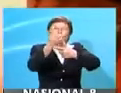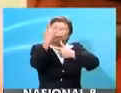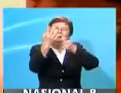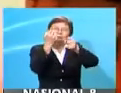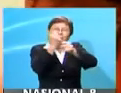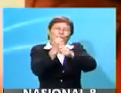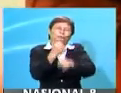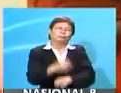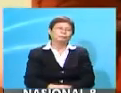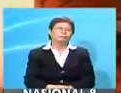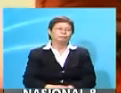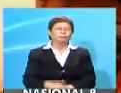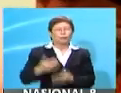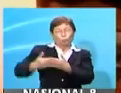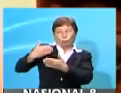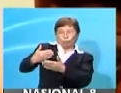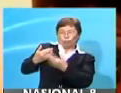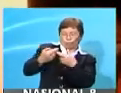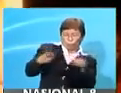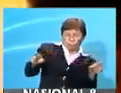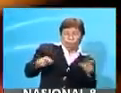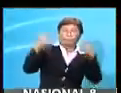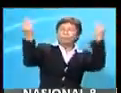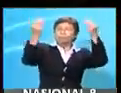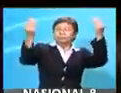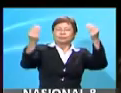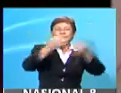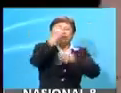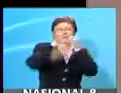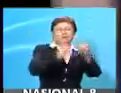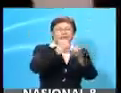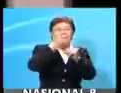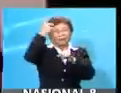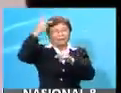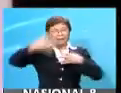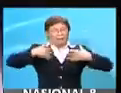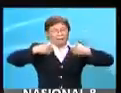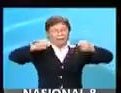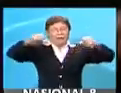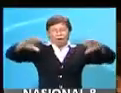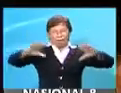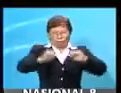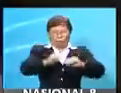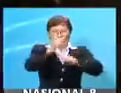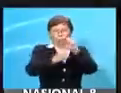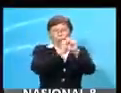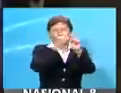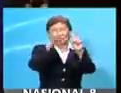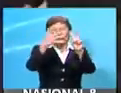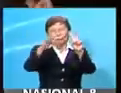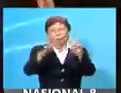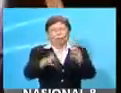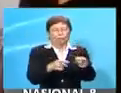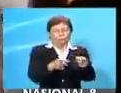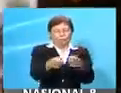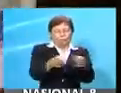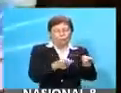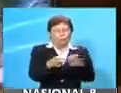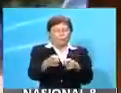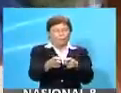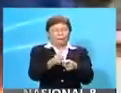tahun beliau sebelum itu merasmikan Majlis International Kelantan health conference 2015 managing the